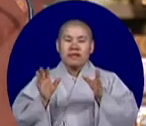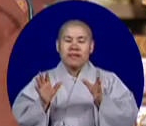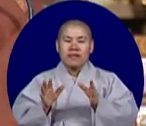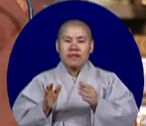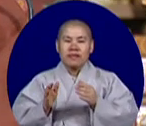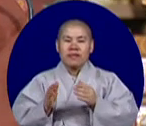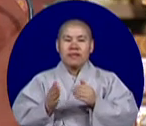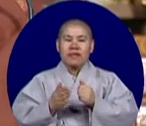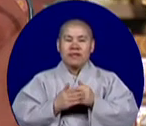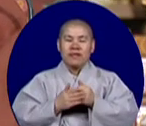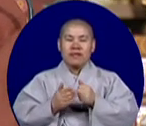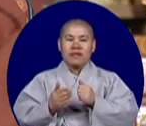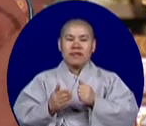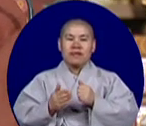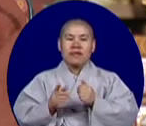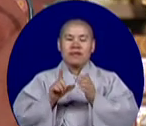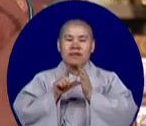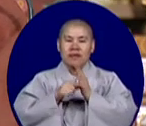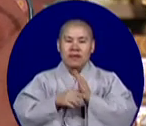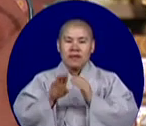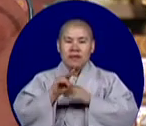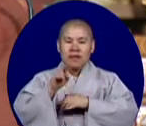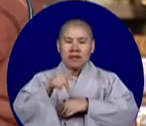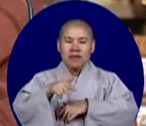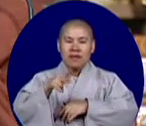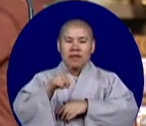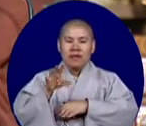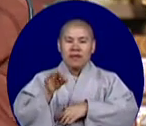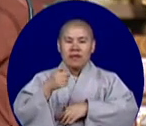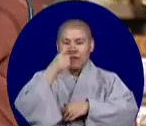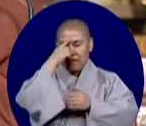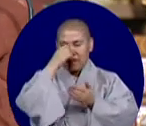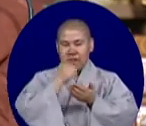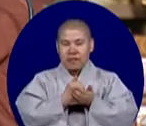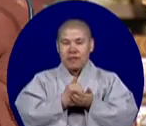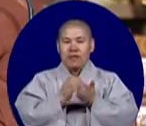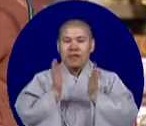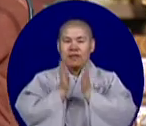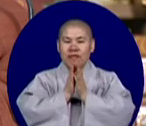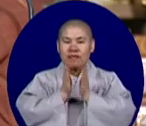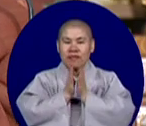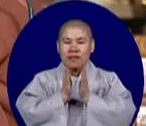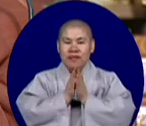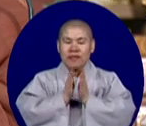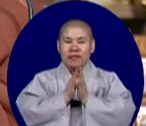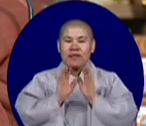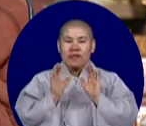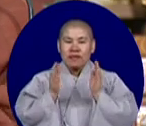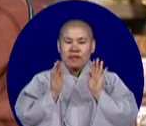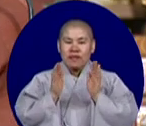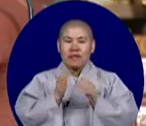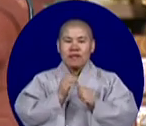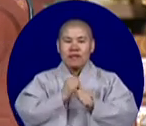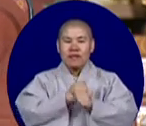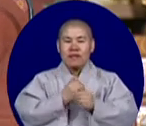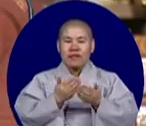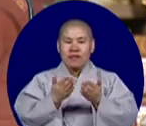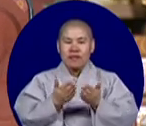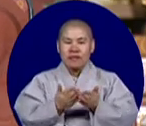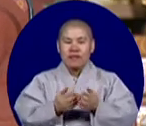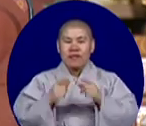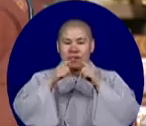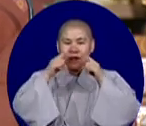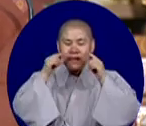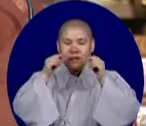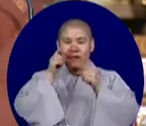그러니까 그때 백장 스님이 자기 손뼉을 치면서 박수코 웃으면서